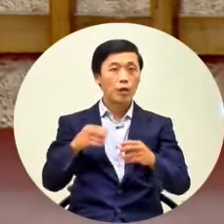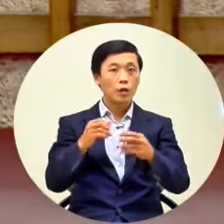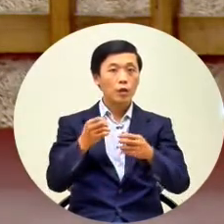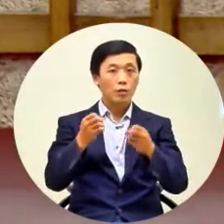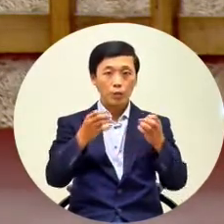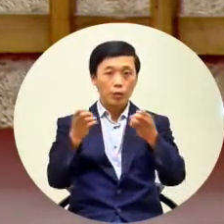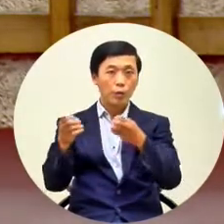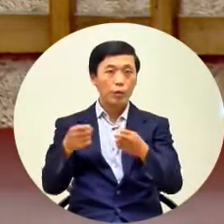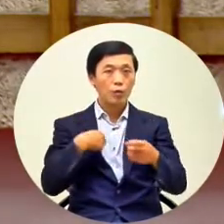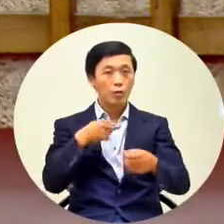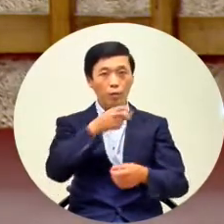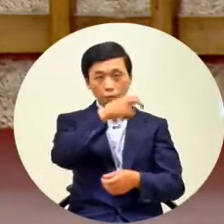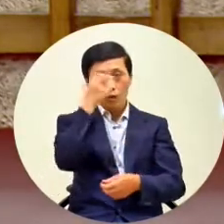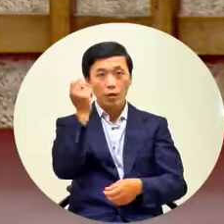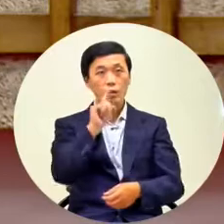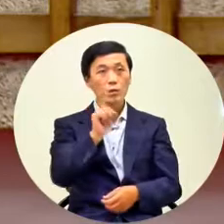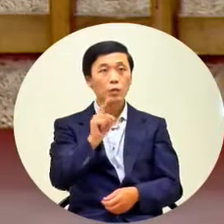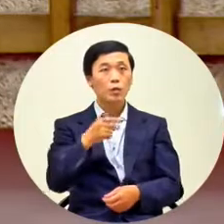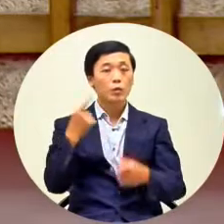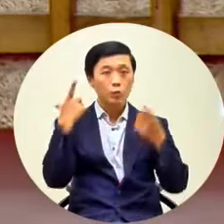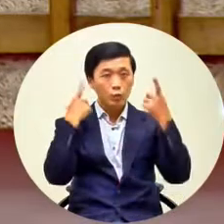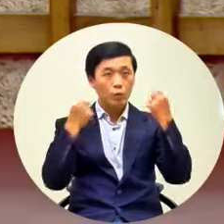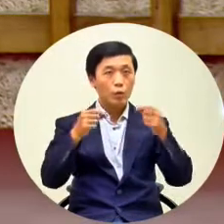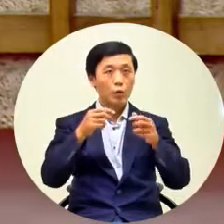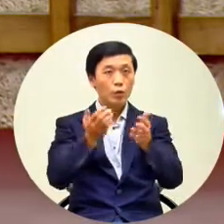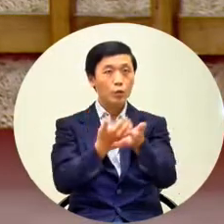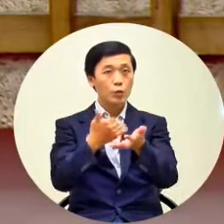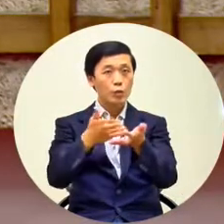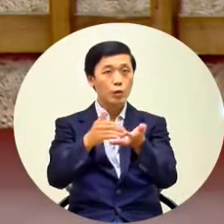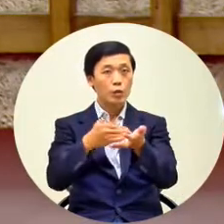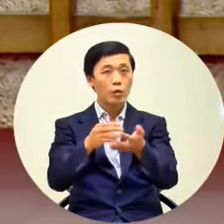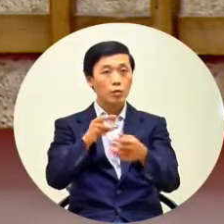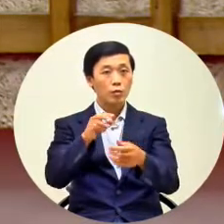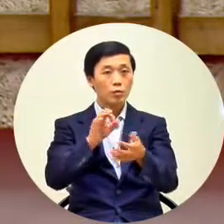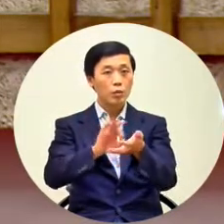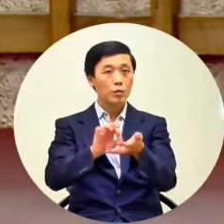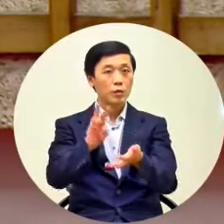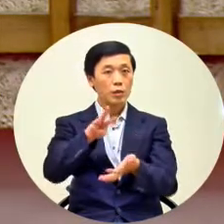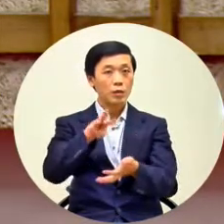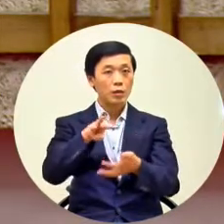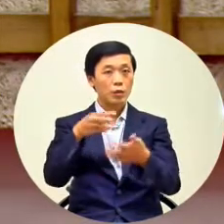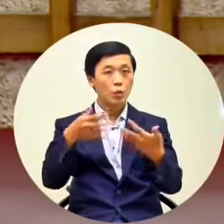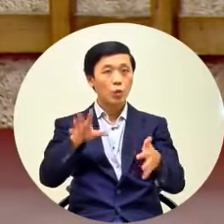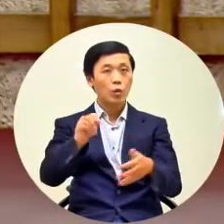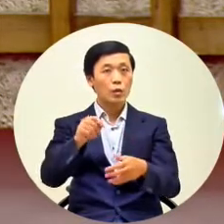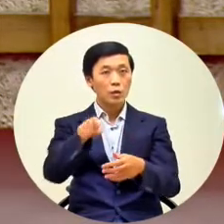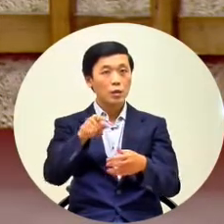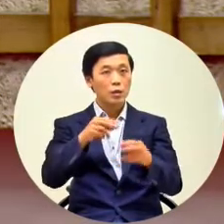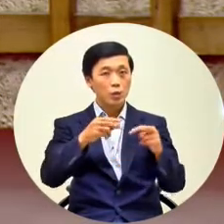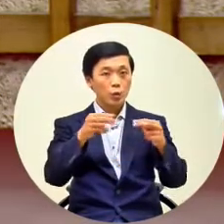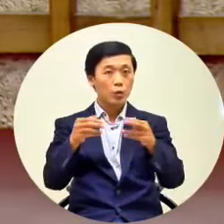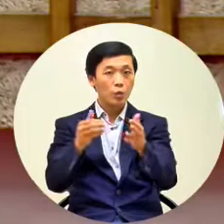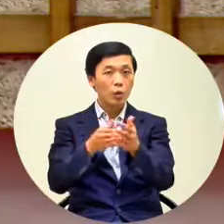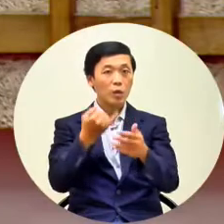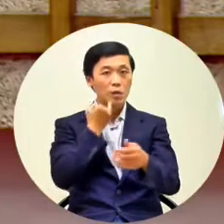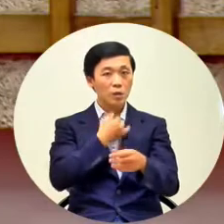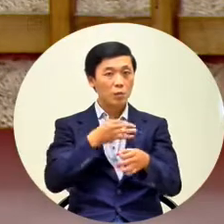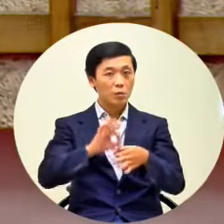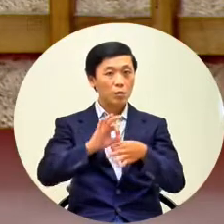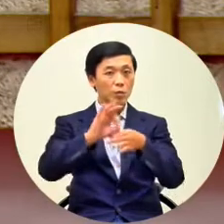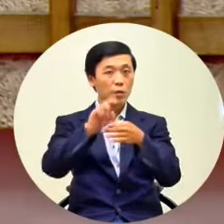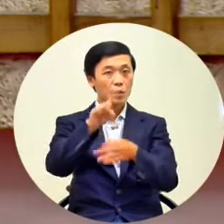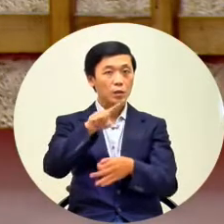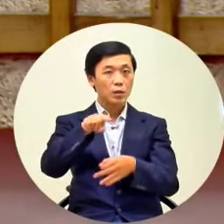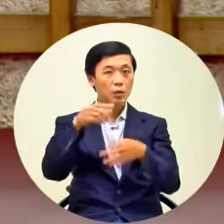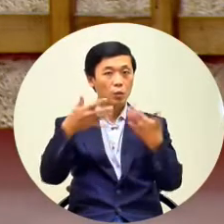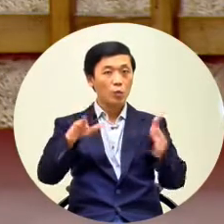题，就是说原本的预算可能要3000多万这样，但是这样设计完之后可能会需要多1000万。好，那我想要请